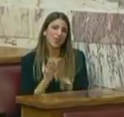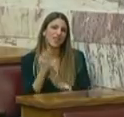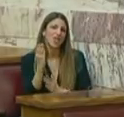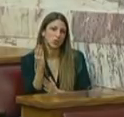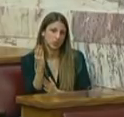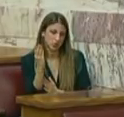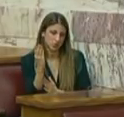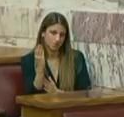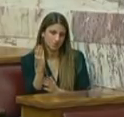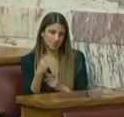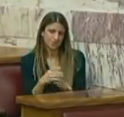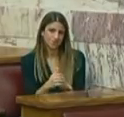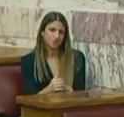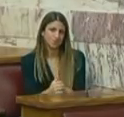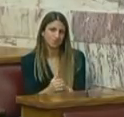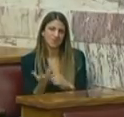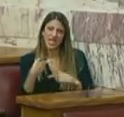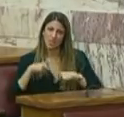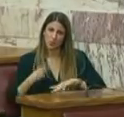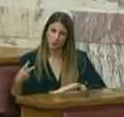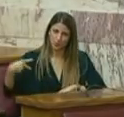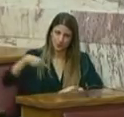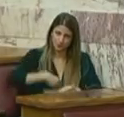Ανθρωπίνων Δικαιωμάτων. Κύριε Υπουργέ, έχετε το λόγο.